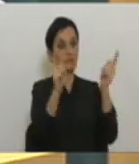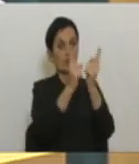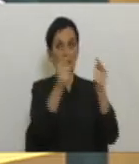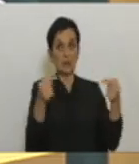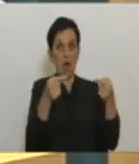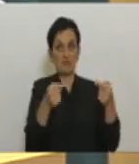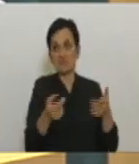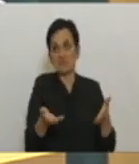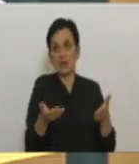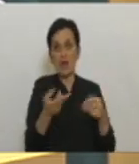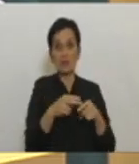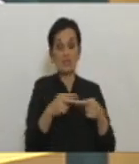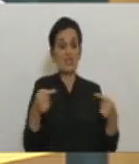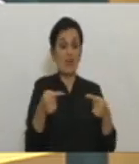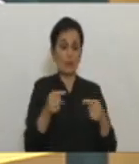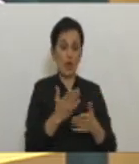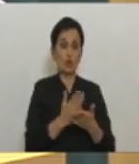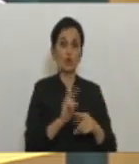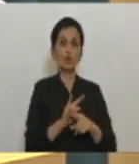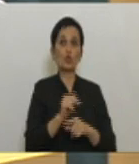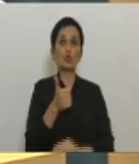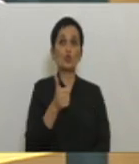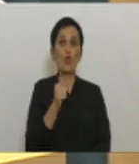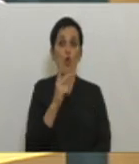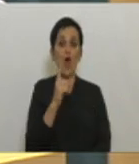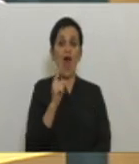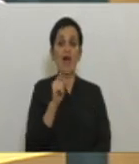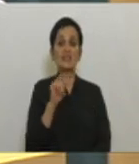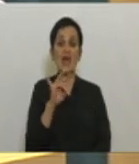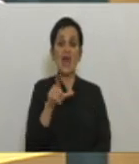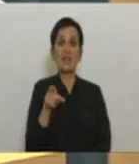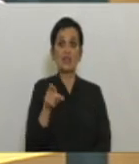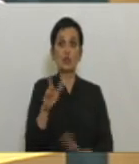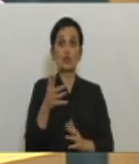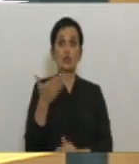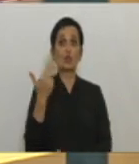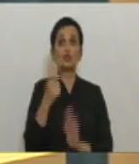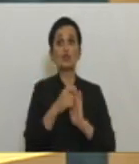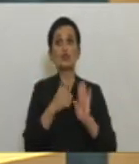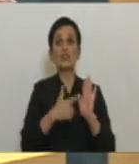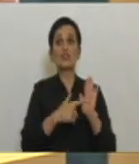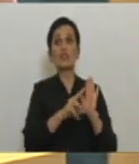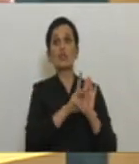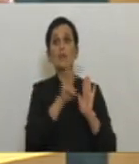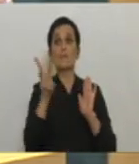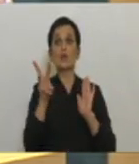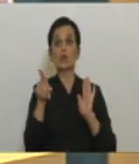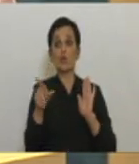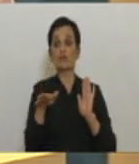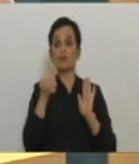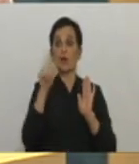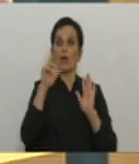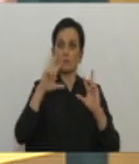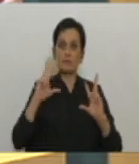აი ეს დამთხოვებია ტყუილები, ისევე როგორც ხაზარაძის შემთხვევაში დამთხოვა წეღანას თქვი რომ თურმე 17 მილიონი იმ დღეს გამოუტანია და